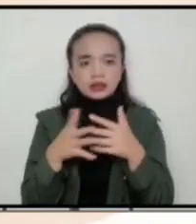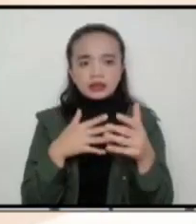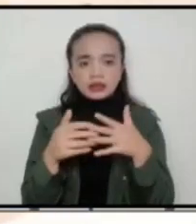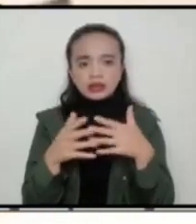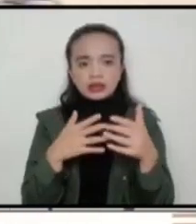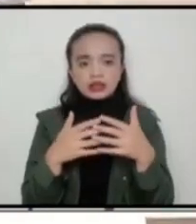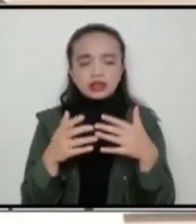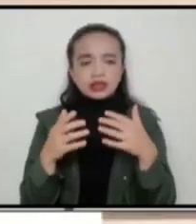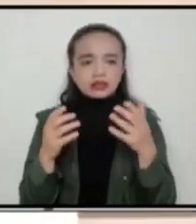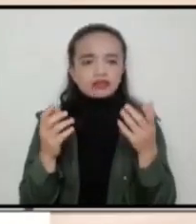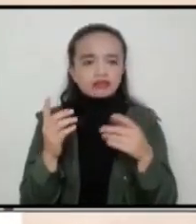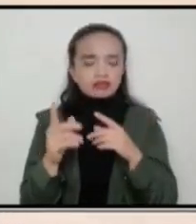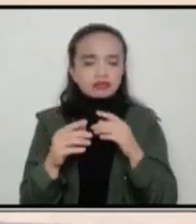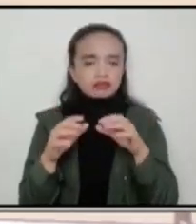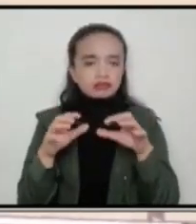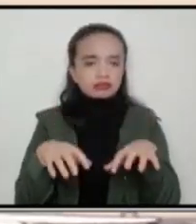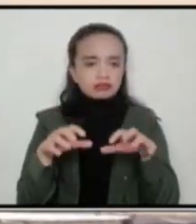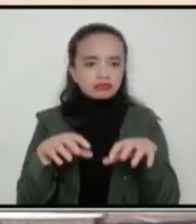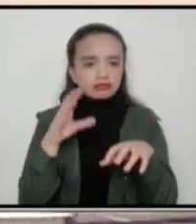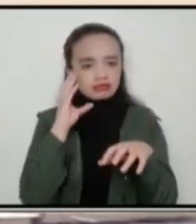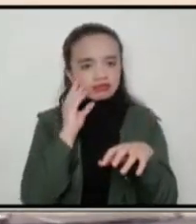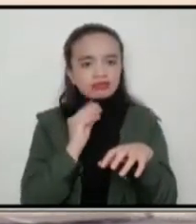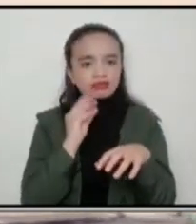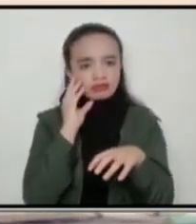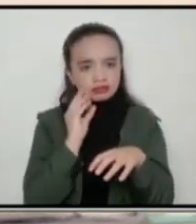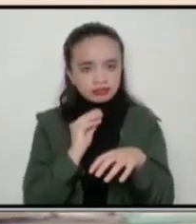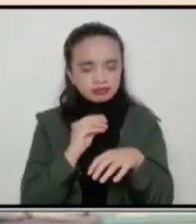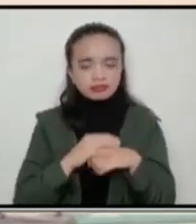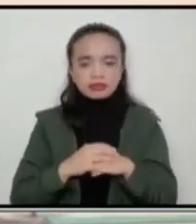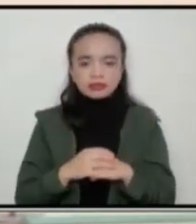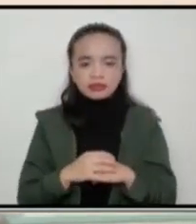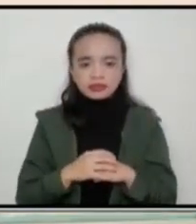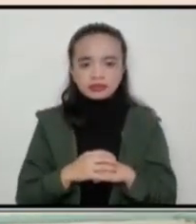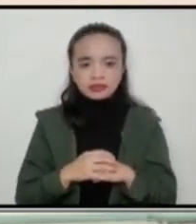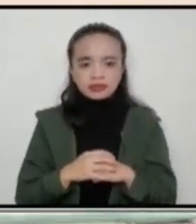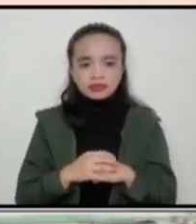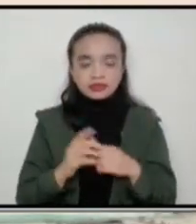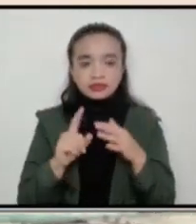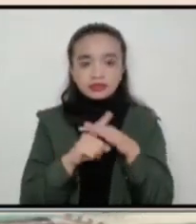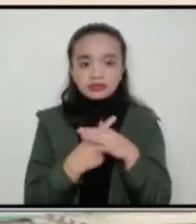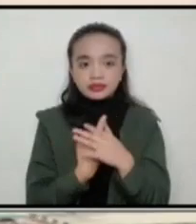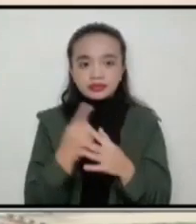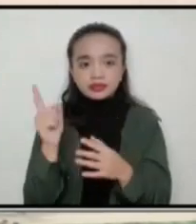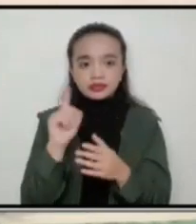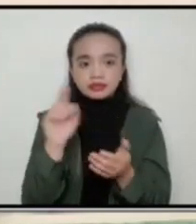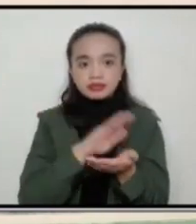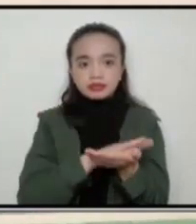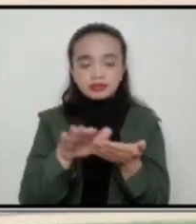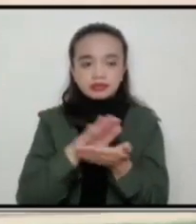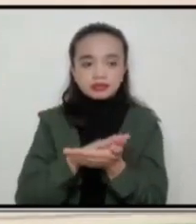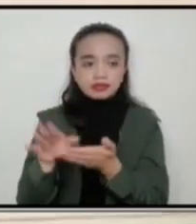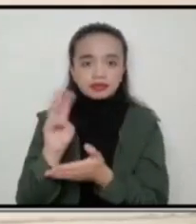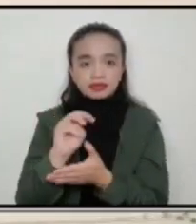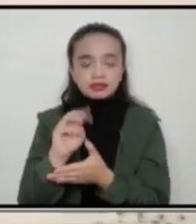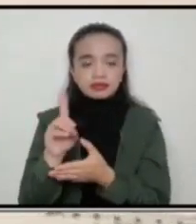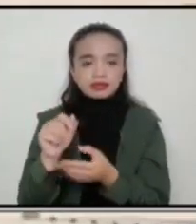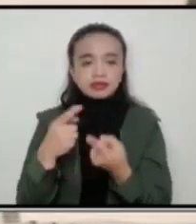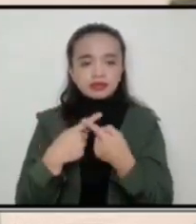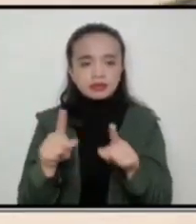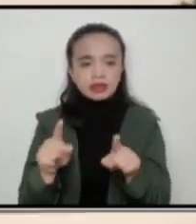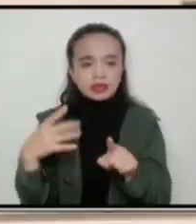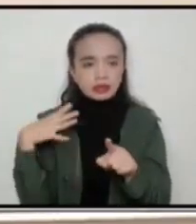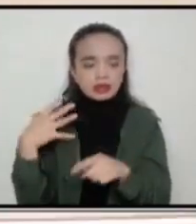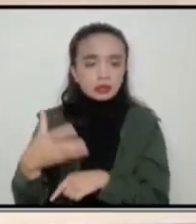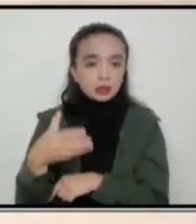pa nakararanas ng paambun-ambong panahon. Nagsimula na ring maglinis ang MMDA pero natigil lang muna dahil nga